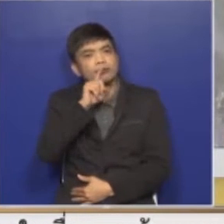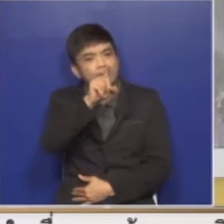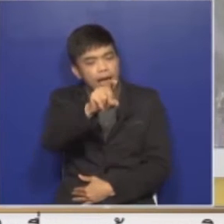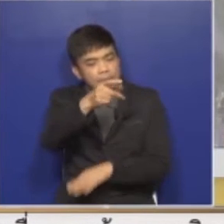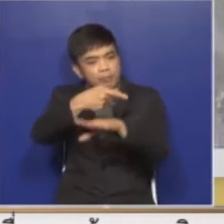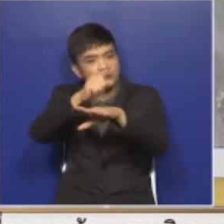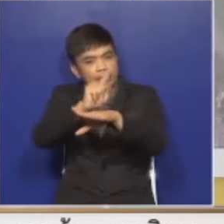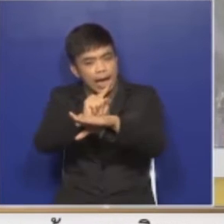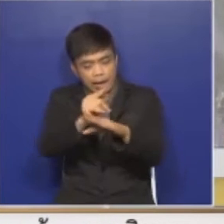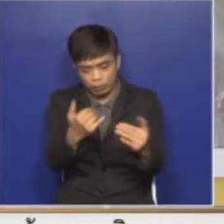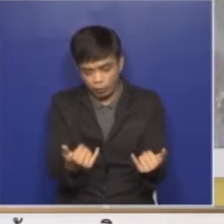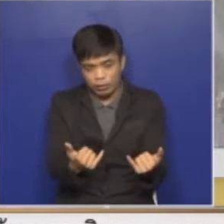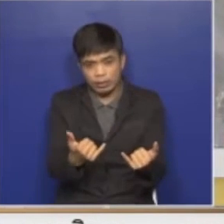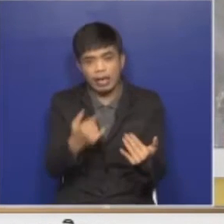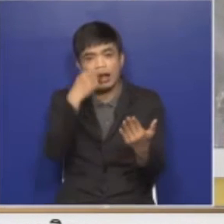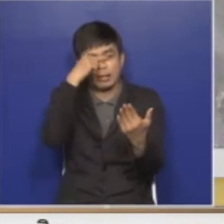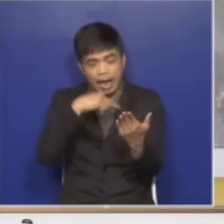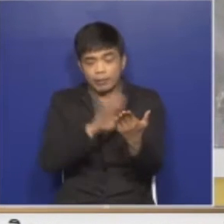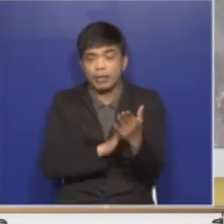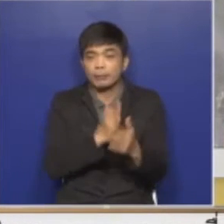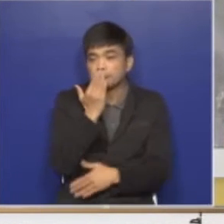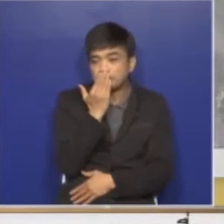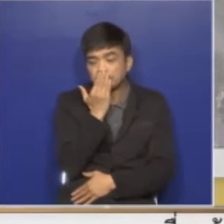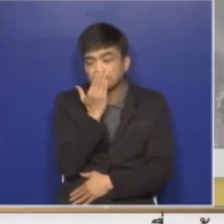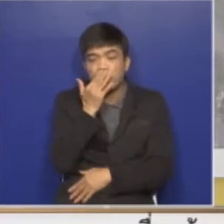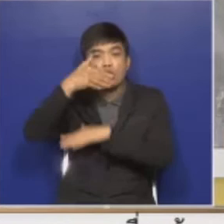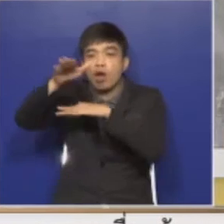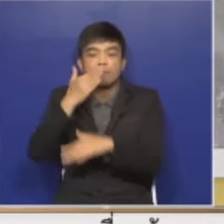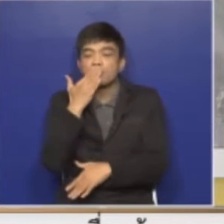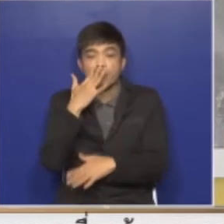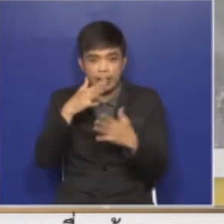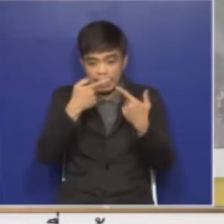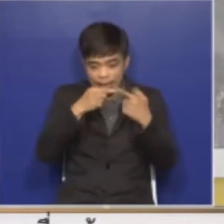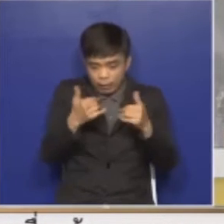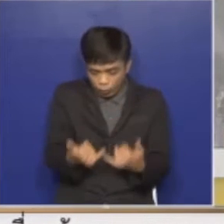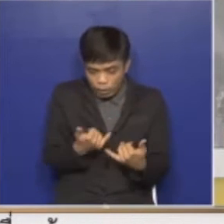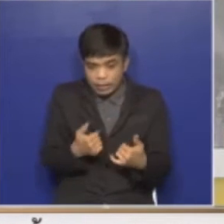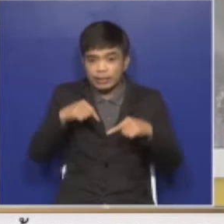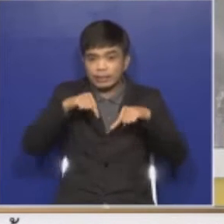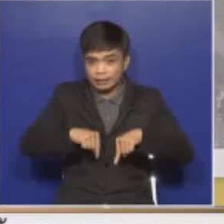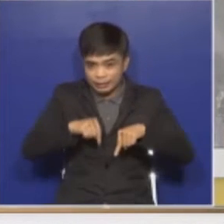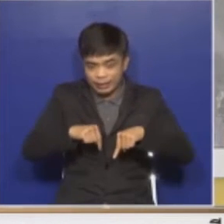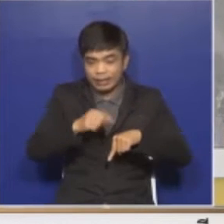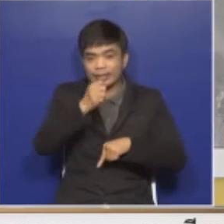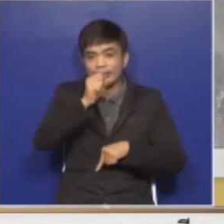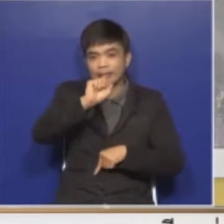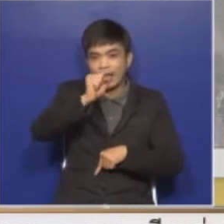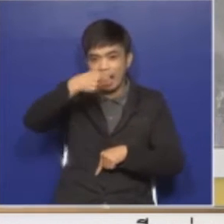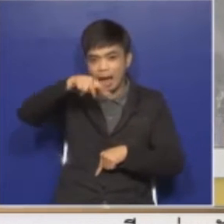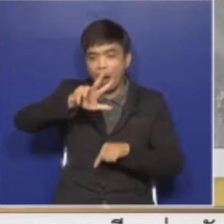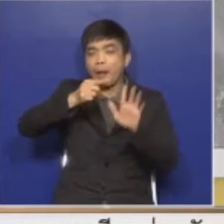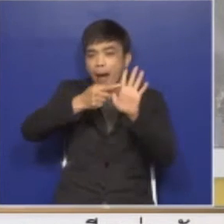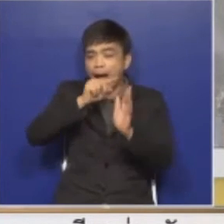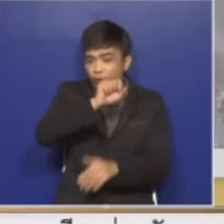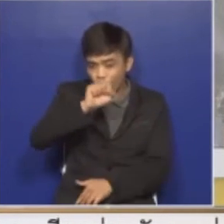ในเรื่องเหตุการณ์ขณะนี้นะครับท่านใดกล้าพูดข้างนอกไม่เป็นไรครับแต่ในสภาอย่างนี้ซึ่งท่านเป็นส่วนหนึ่งของรัฐสภา